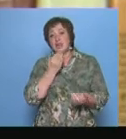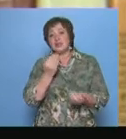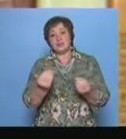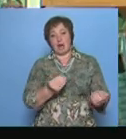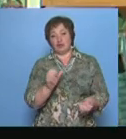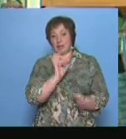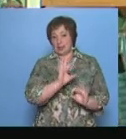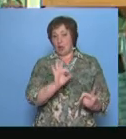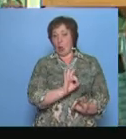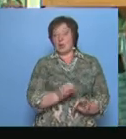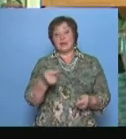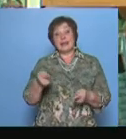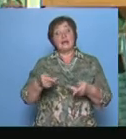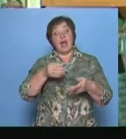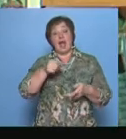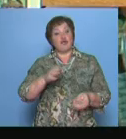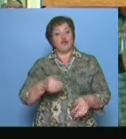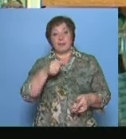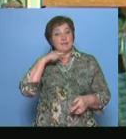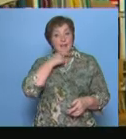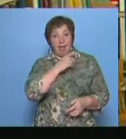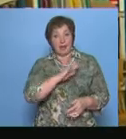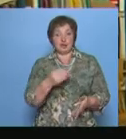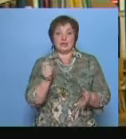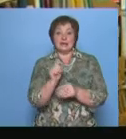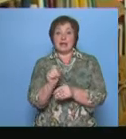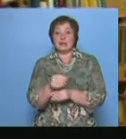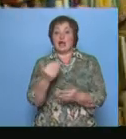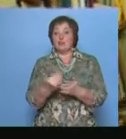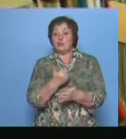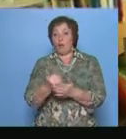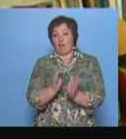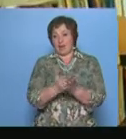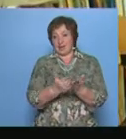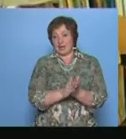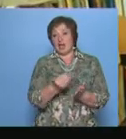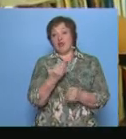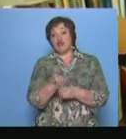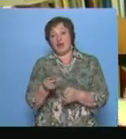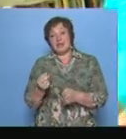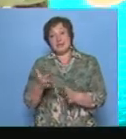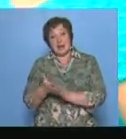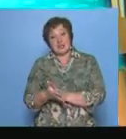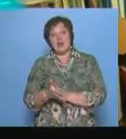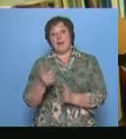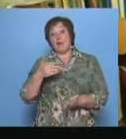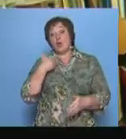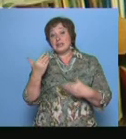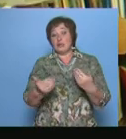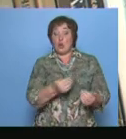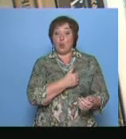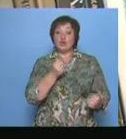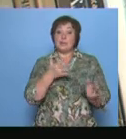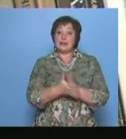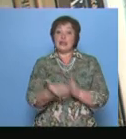Ольга. На них она решила не экономить, заказала уже несколько новинок. Часть средств, посоветовавшись со своими же читателями, хочет потратить